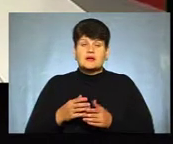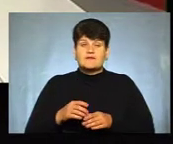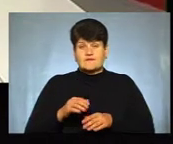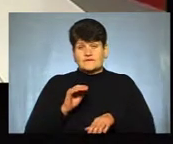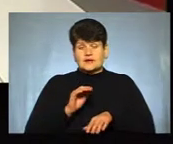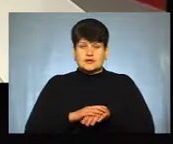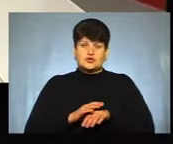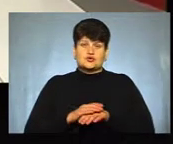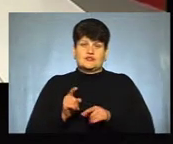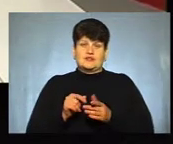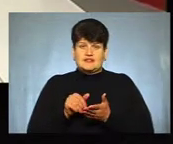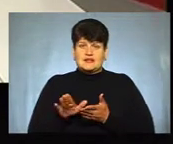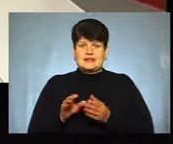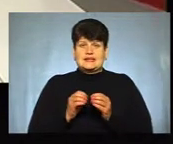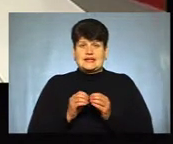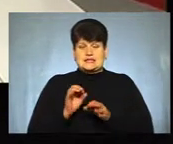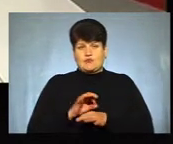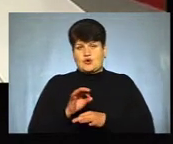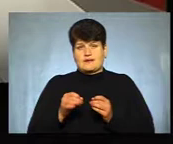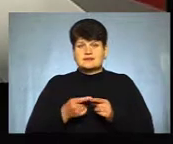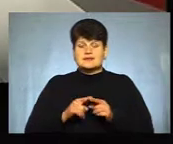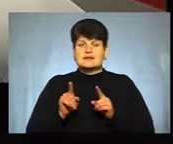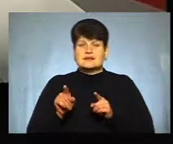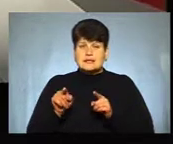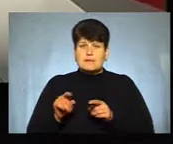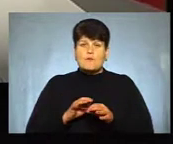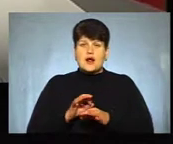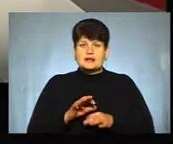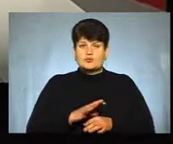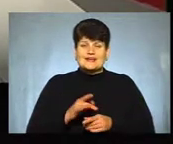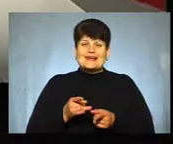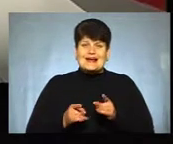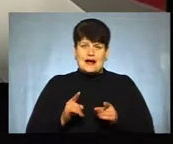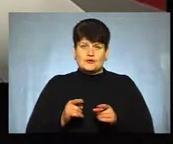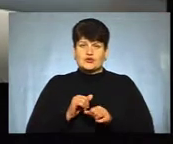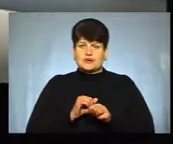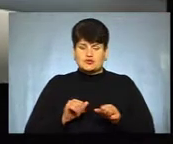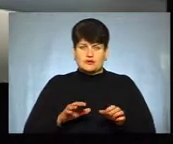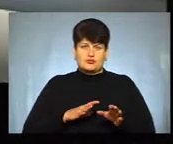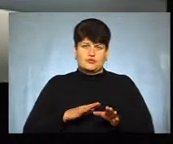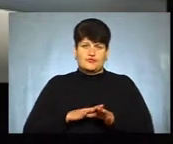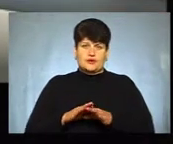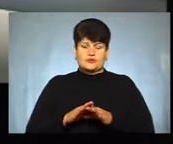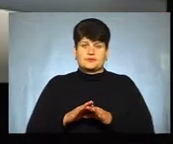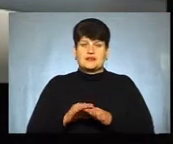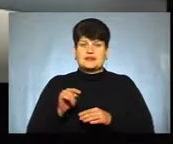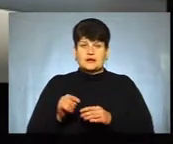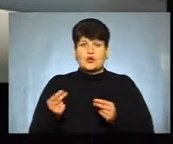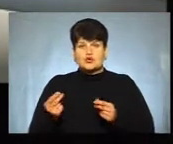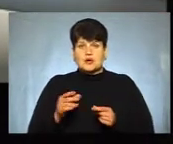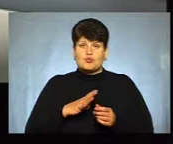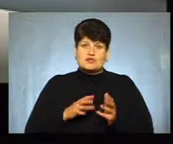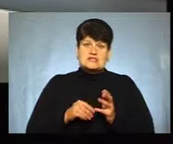номінаційний комітет відхилив трошки більше 10 проектів. І це лише ті проекти були, які реально неможливо було реалізувати в межах тих коштів, або була